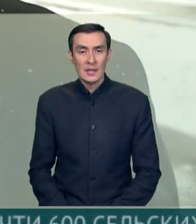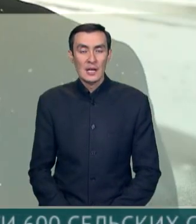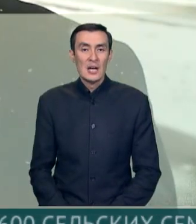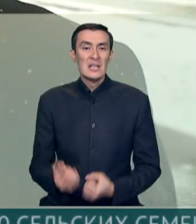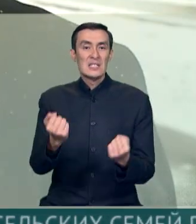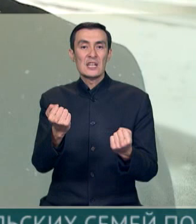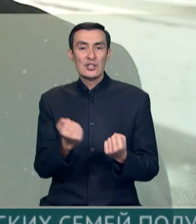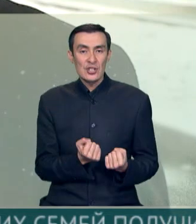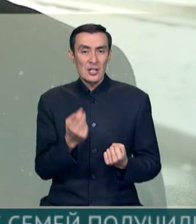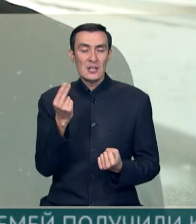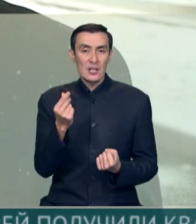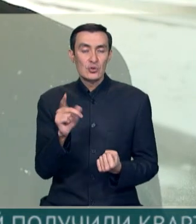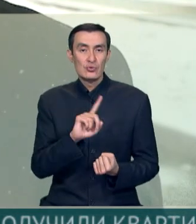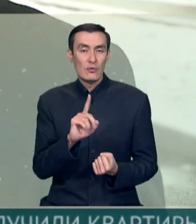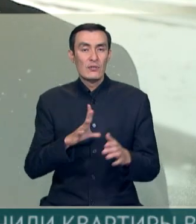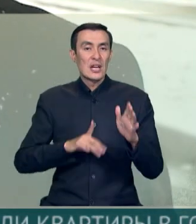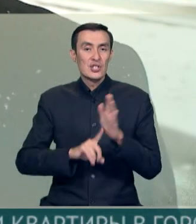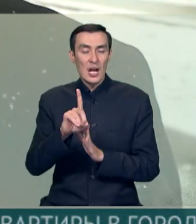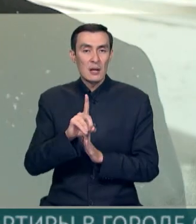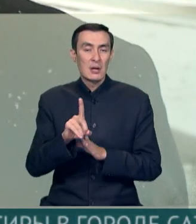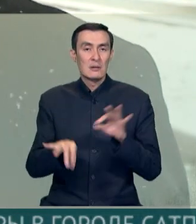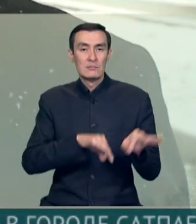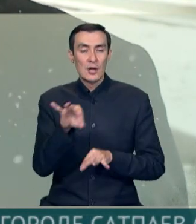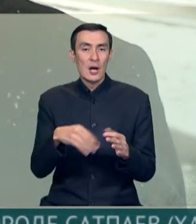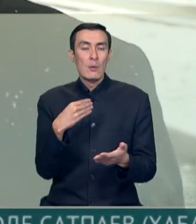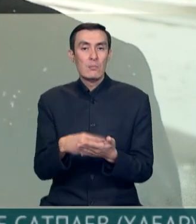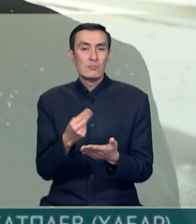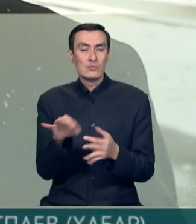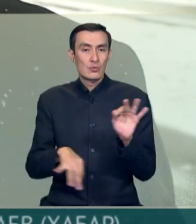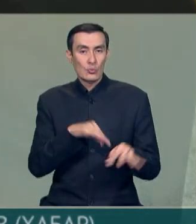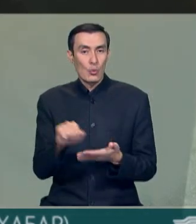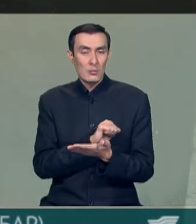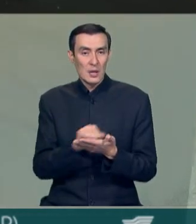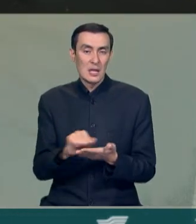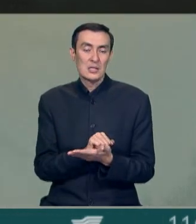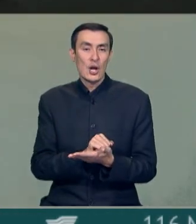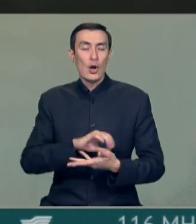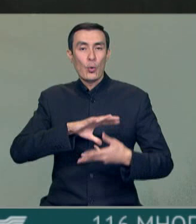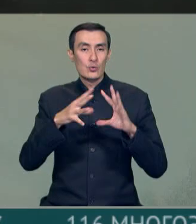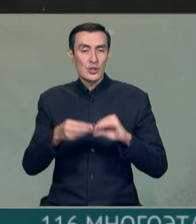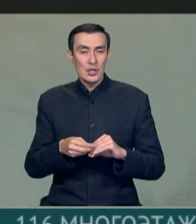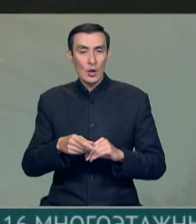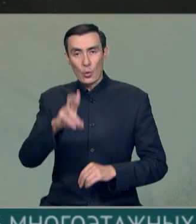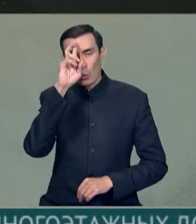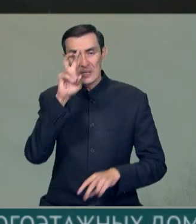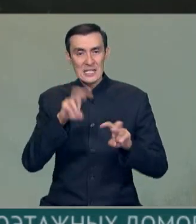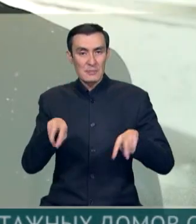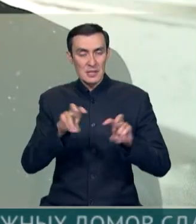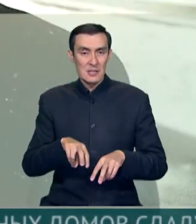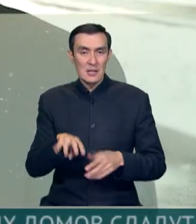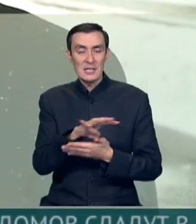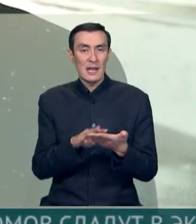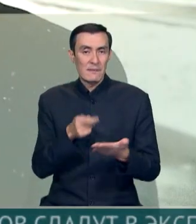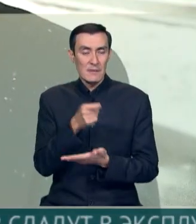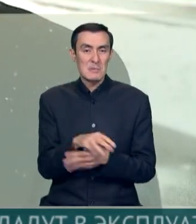Задержка финансирования в том, что сначала была разработана проектно-сметная документация, получено заключение госэкспертизы, подана бюджетная